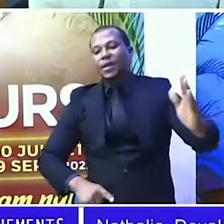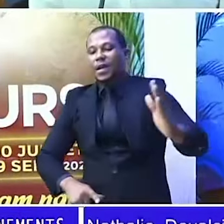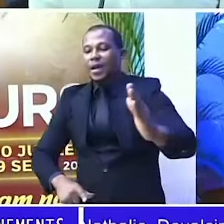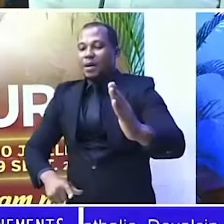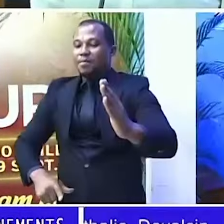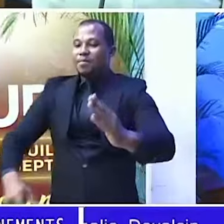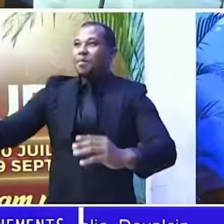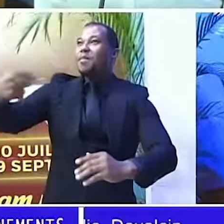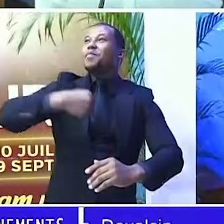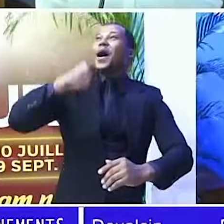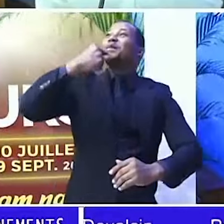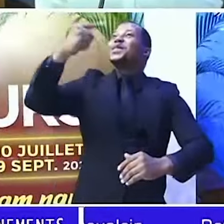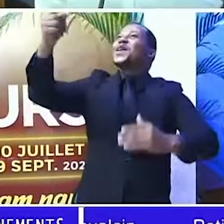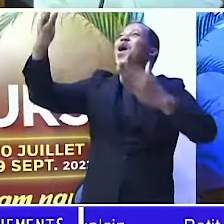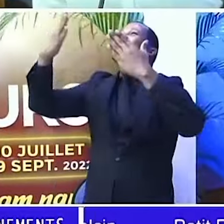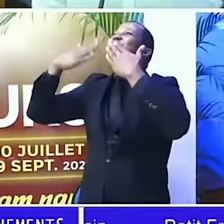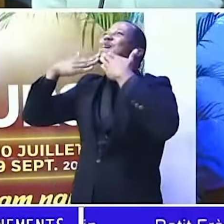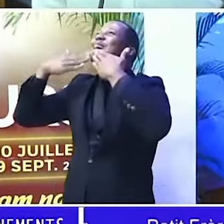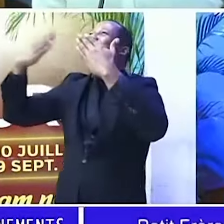grand-mère, m'a béni ou merci.